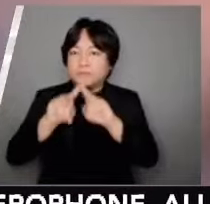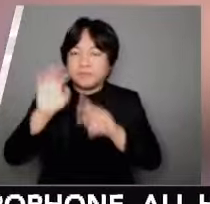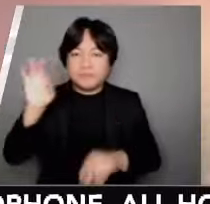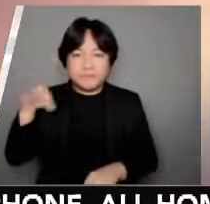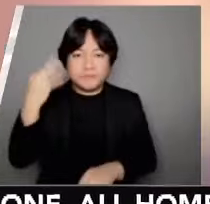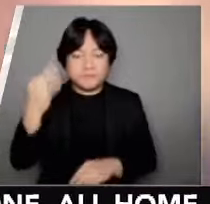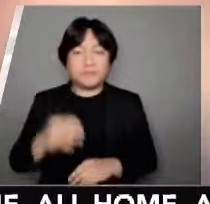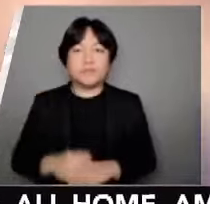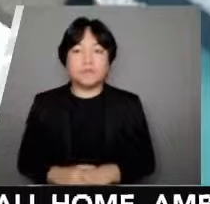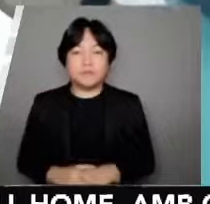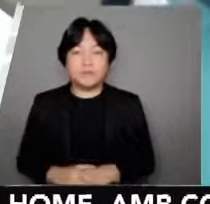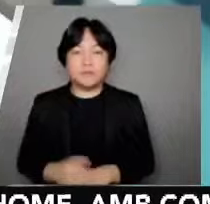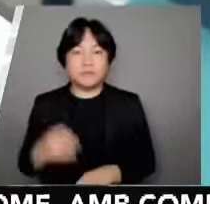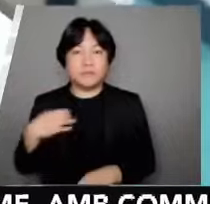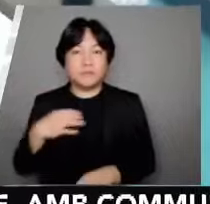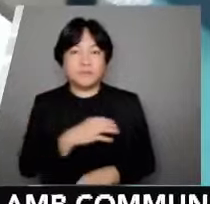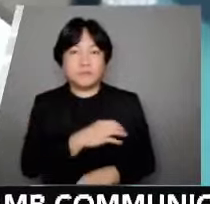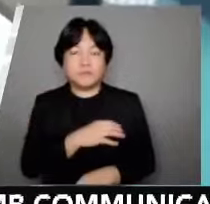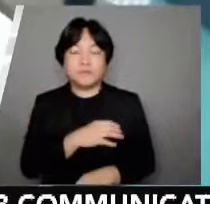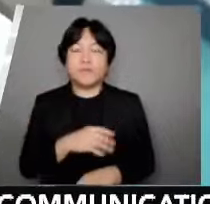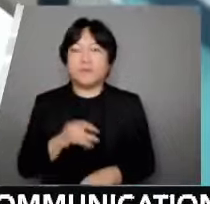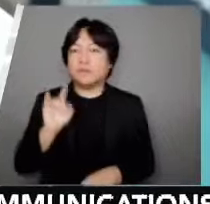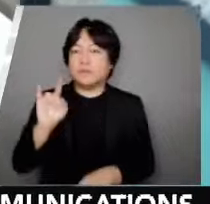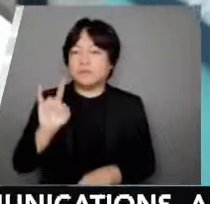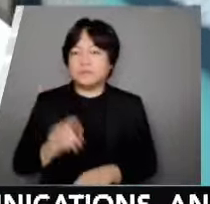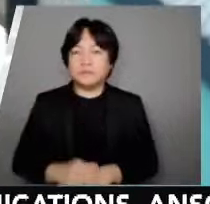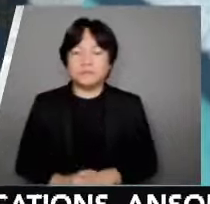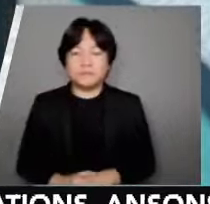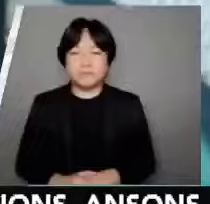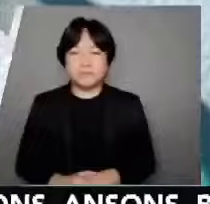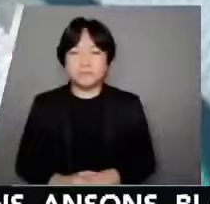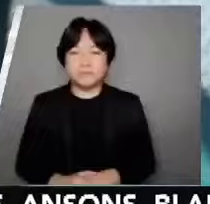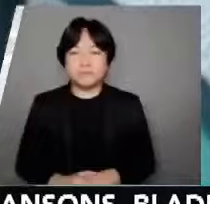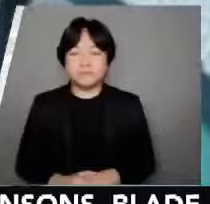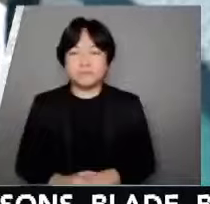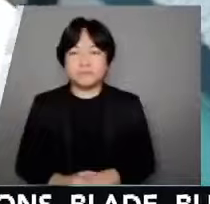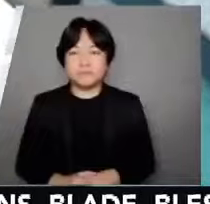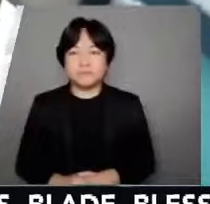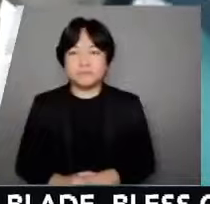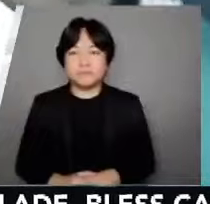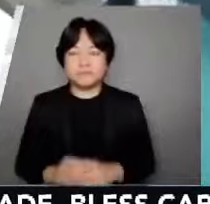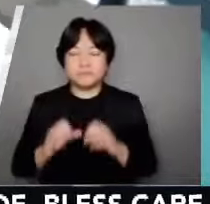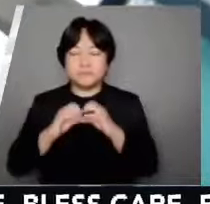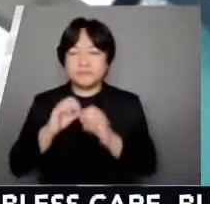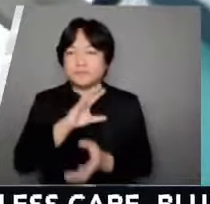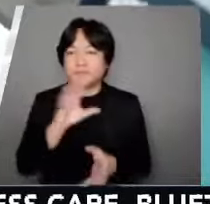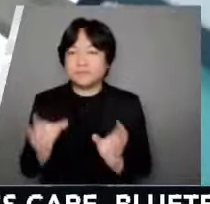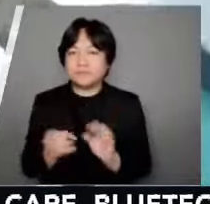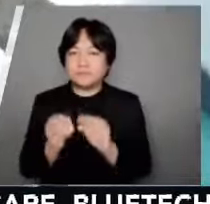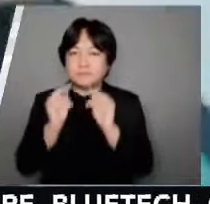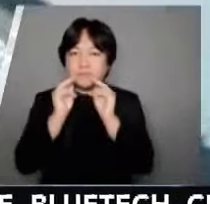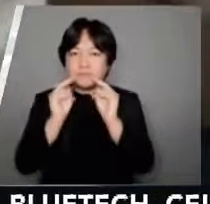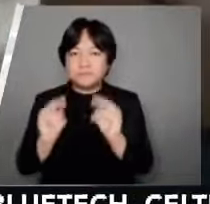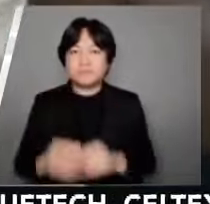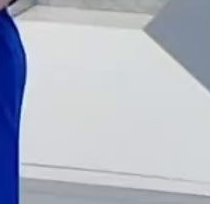Philippine Olympic Committee Media, JP Soriano, nagbabalita para sa GMA Integrated News.